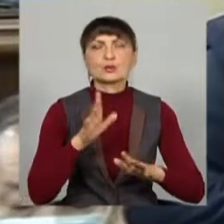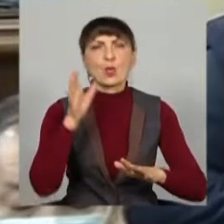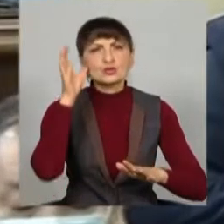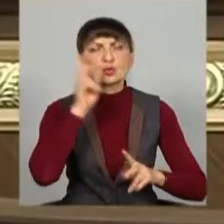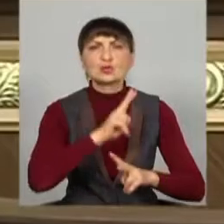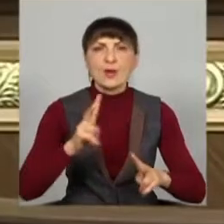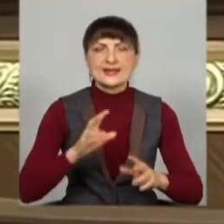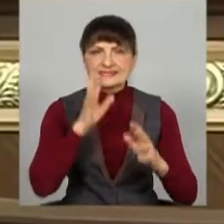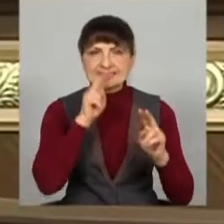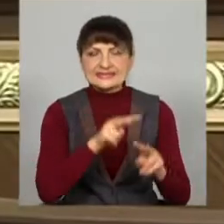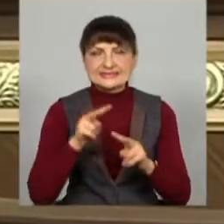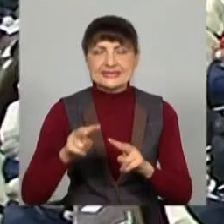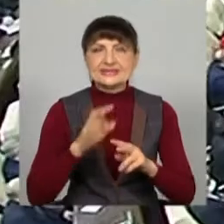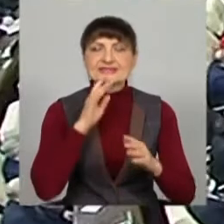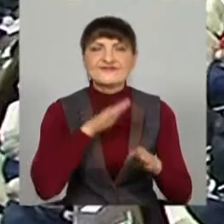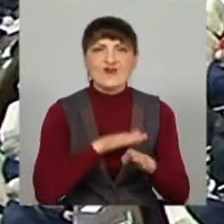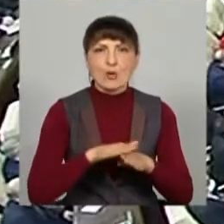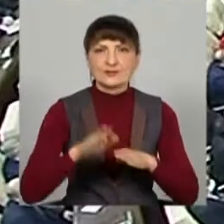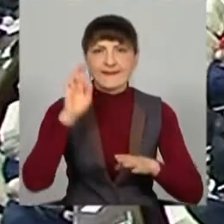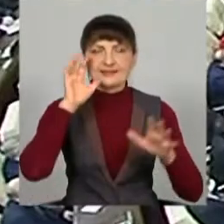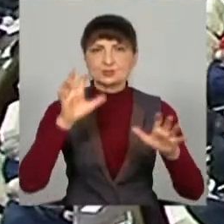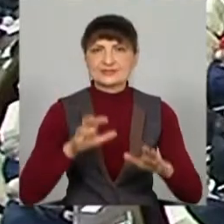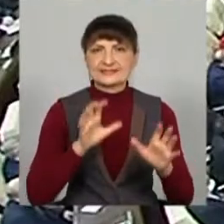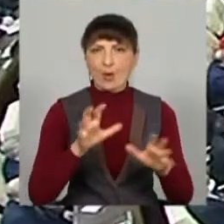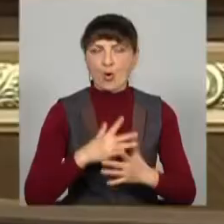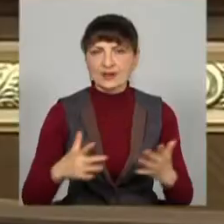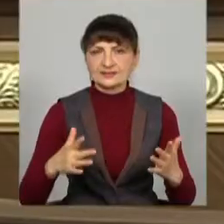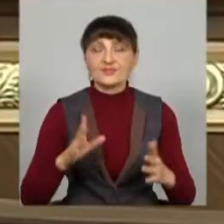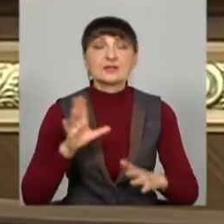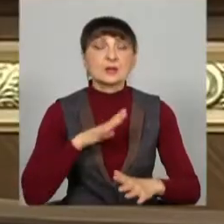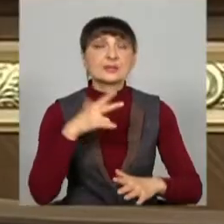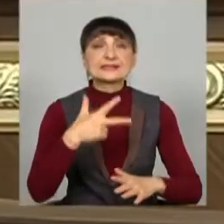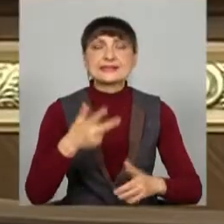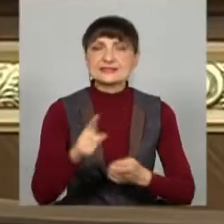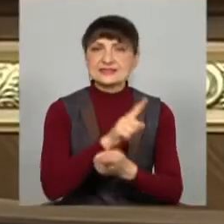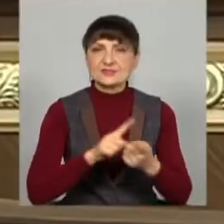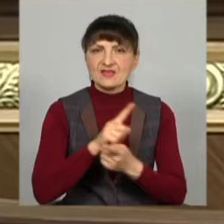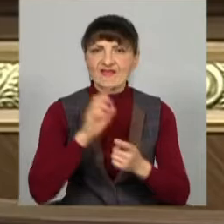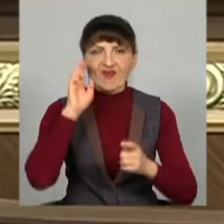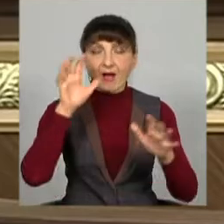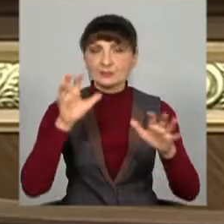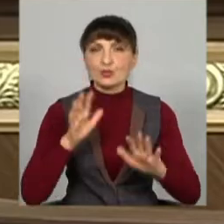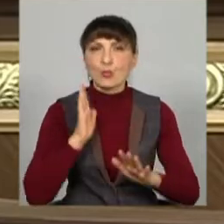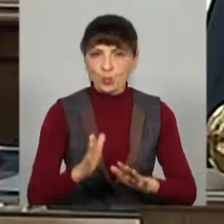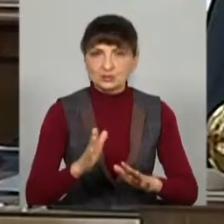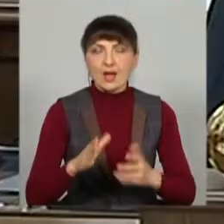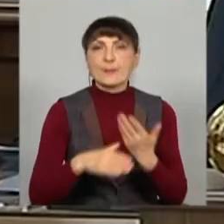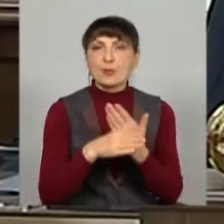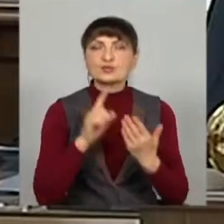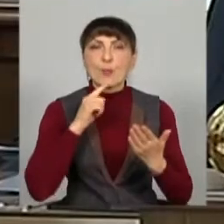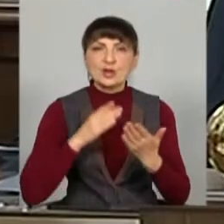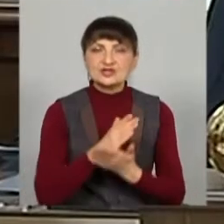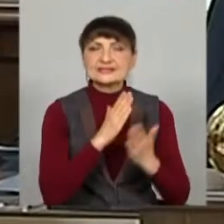за сохранностью норм Конституции. В ходе выступления президент анонсировал 30 изменений в Конституцию, которые поспособствуют изменению